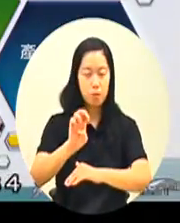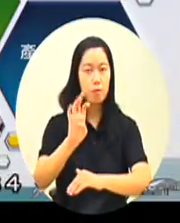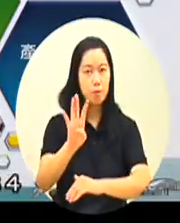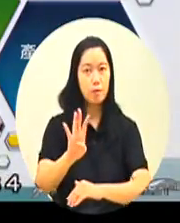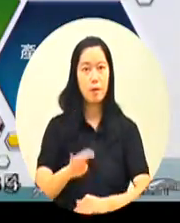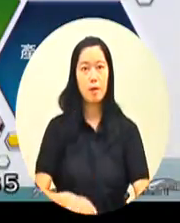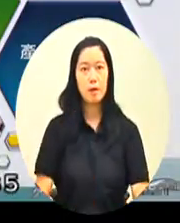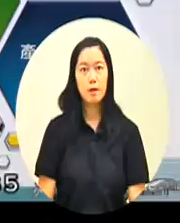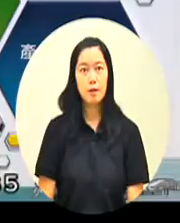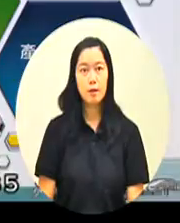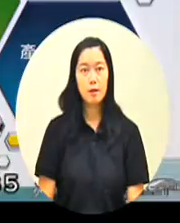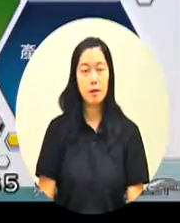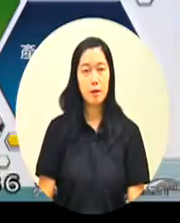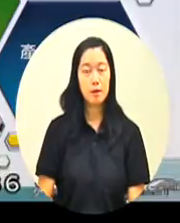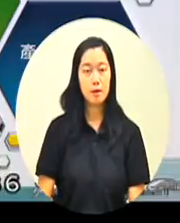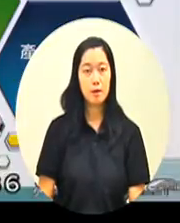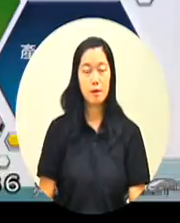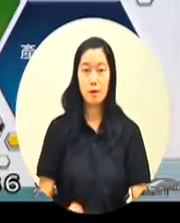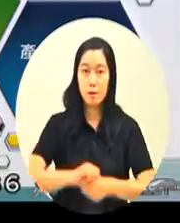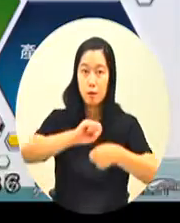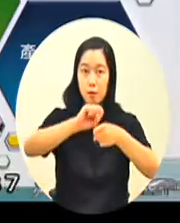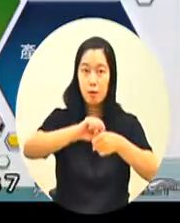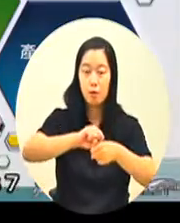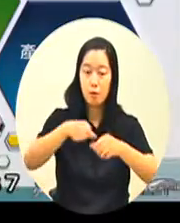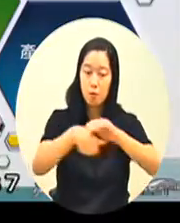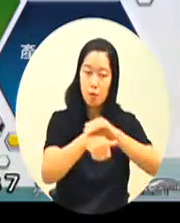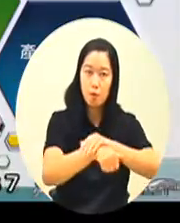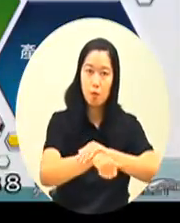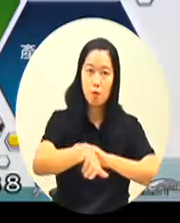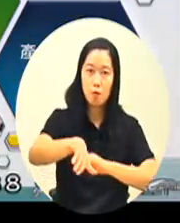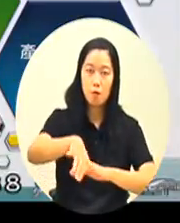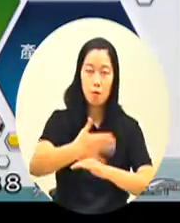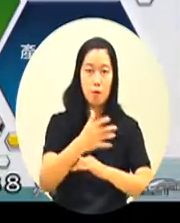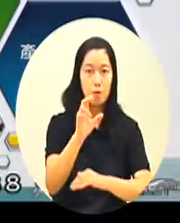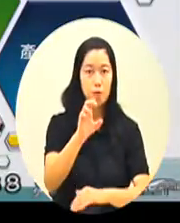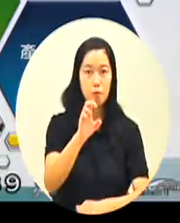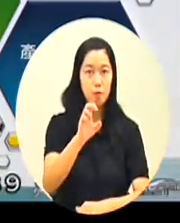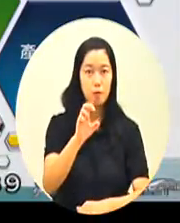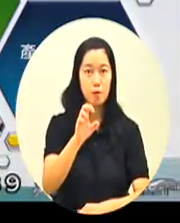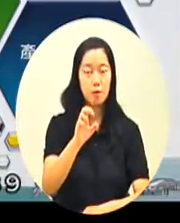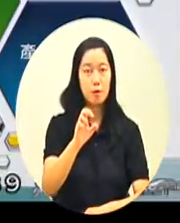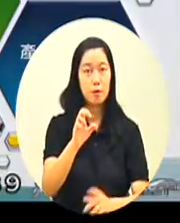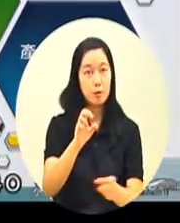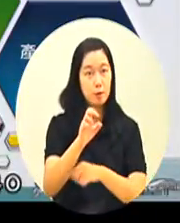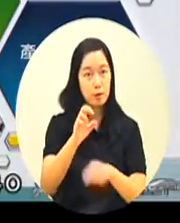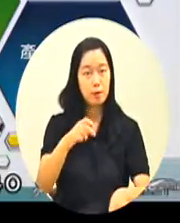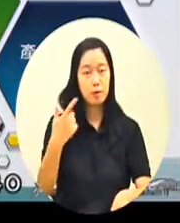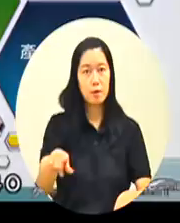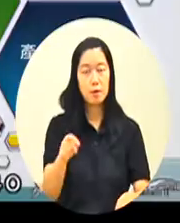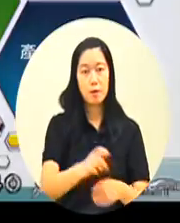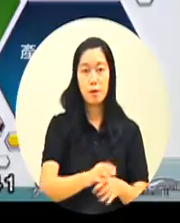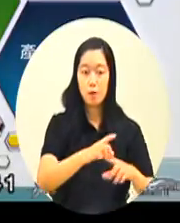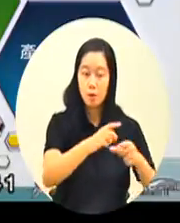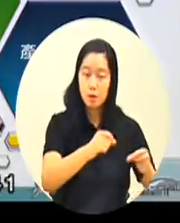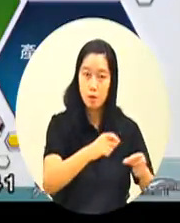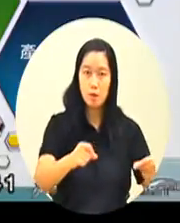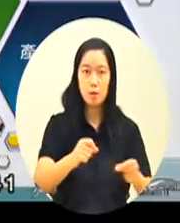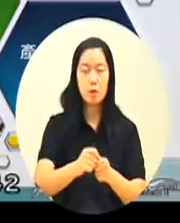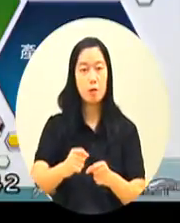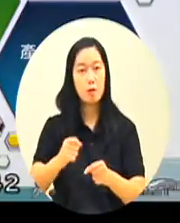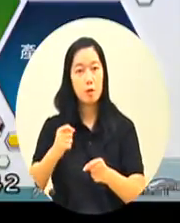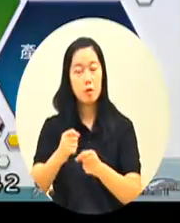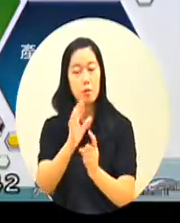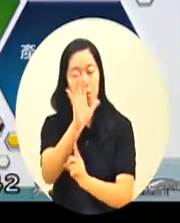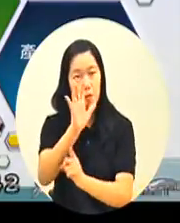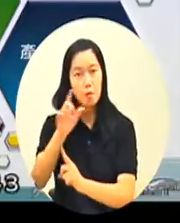驻，那已经创造了570个就业的机会。那同时呢，它也跟日本、跟荷兰、跟马来西亚